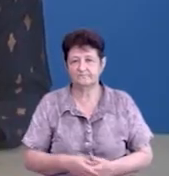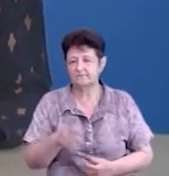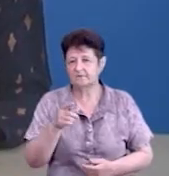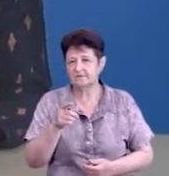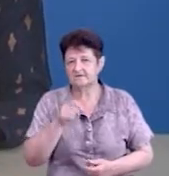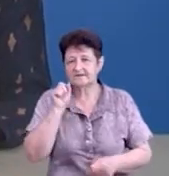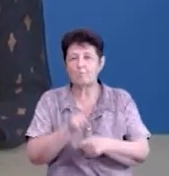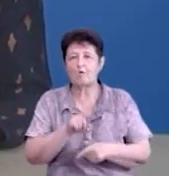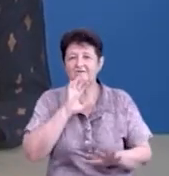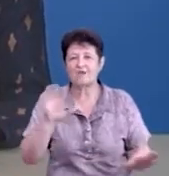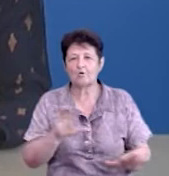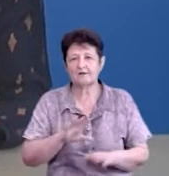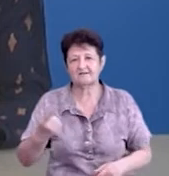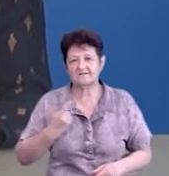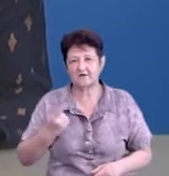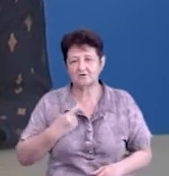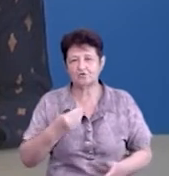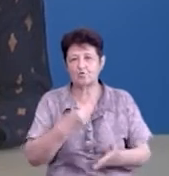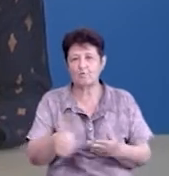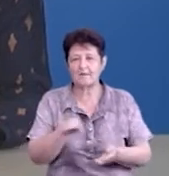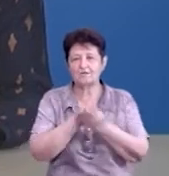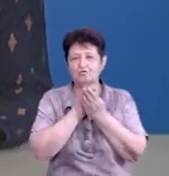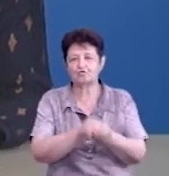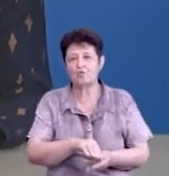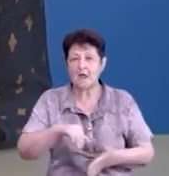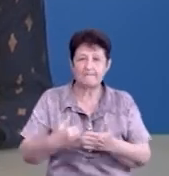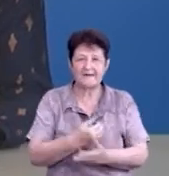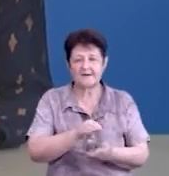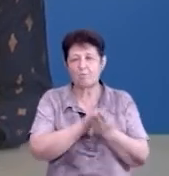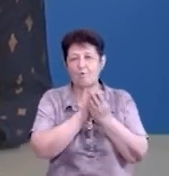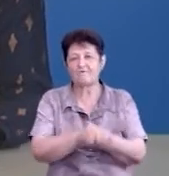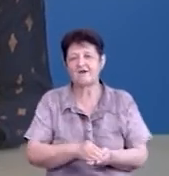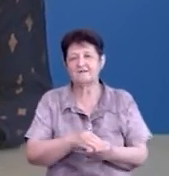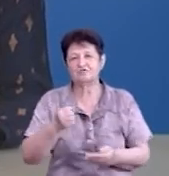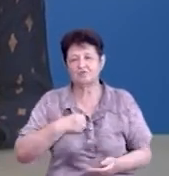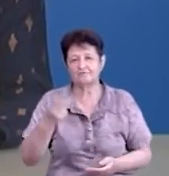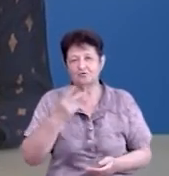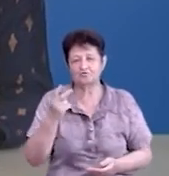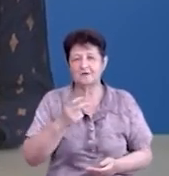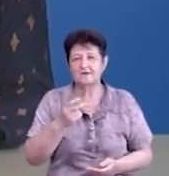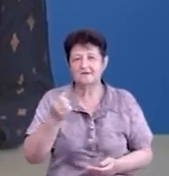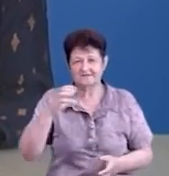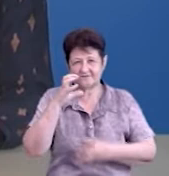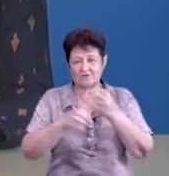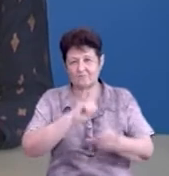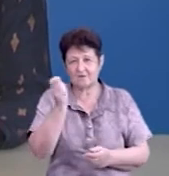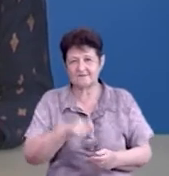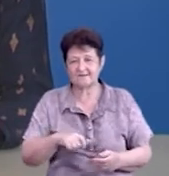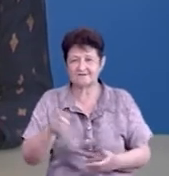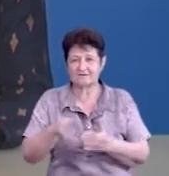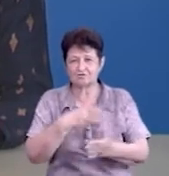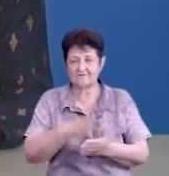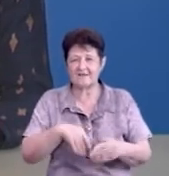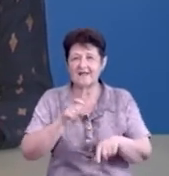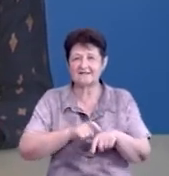Замовили оркестр «Почесну варту», купили труну, а урочисте перепоховання солдатів Другої світової війни скасували. Кістки двох бійців,